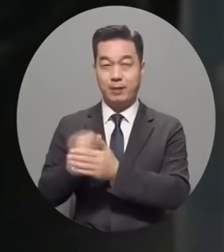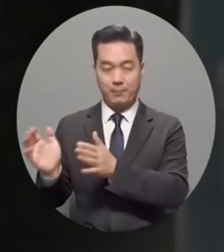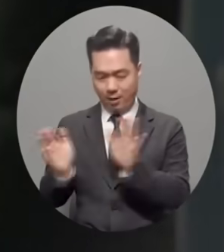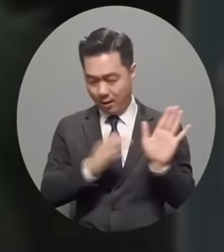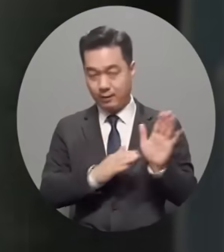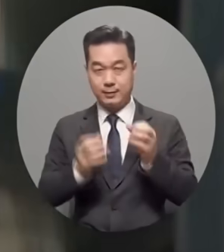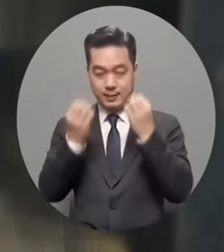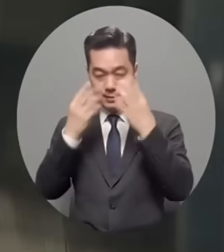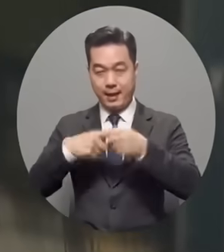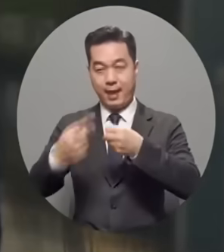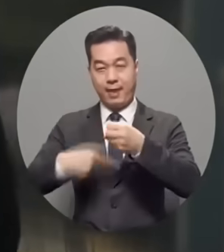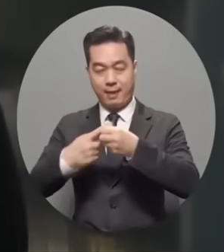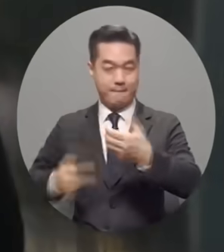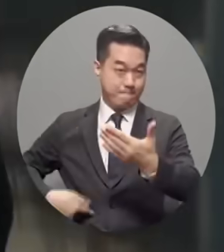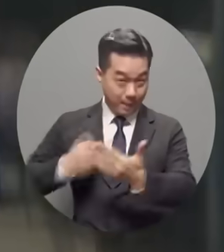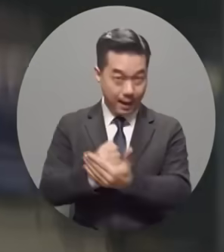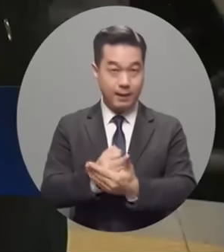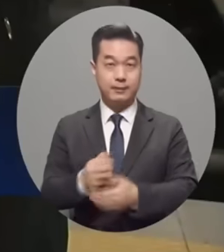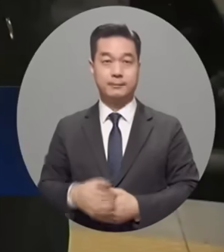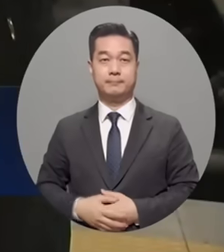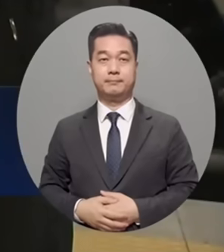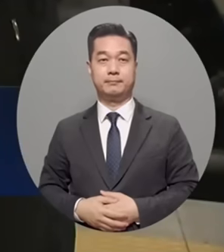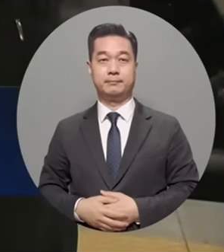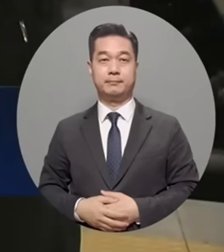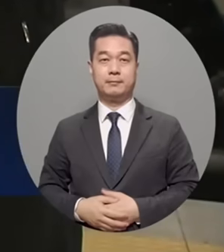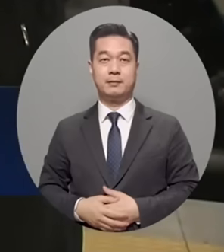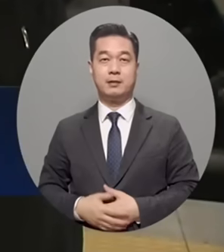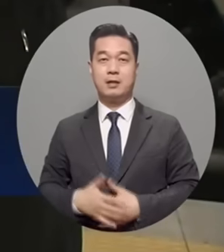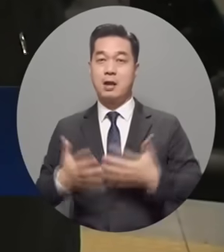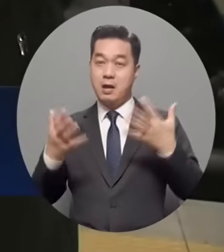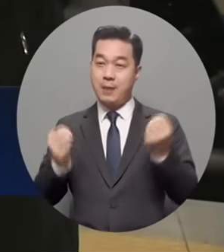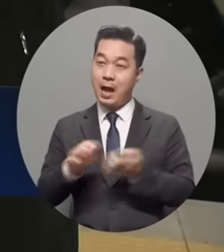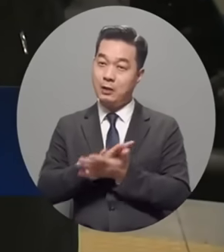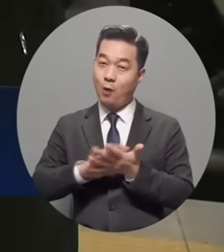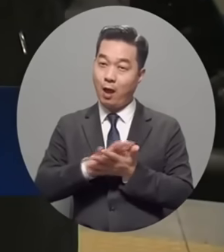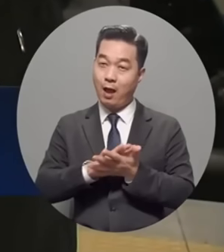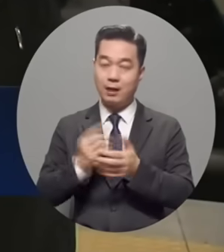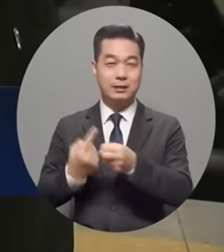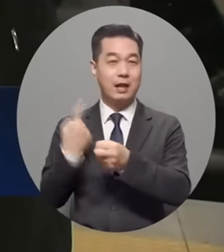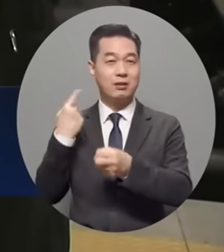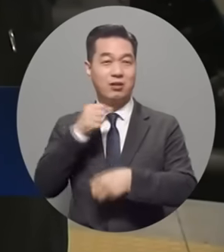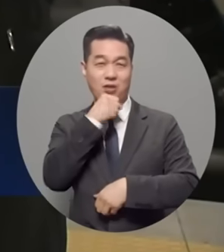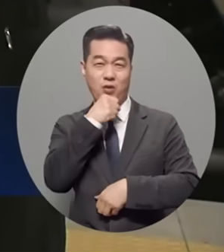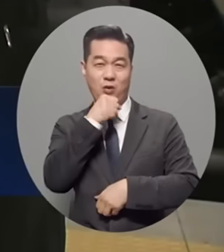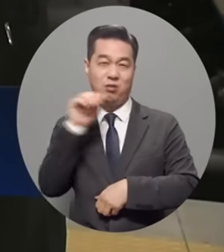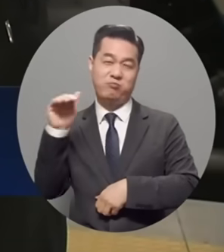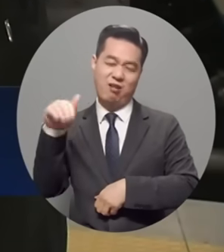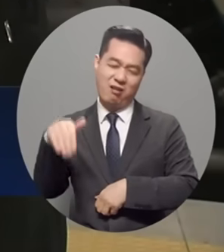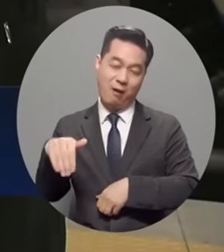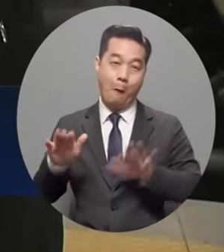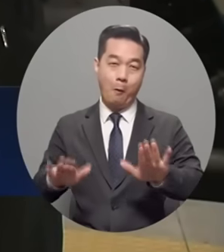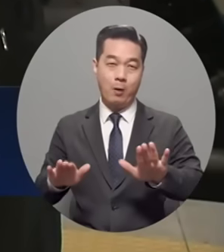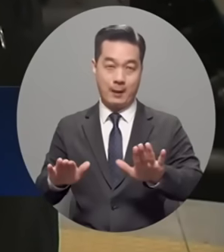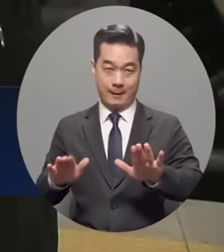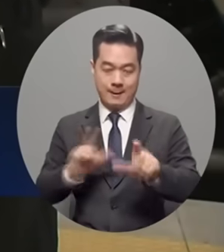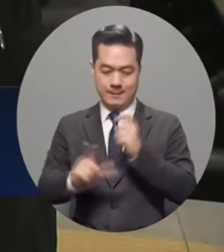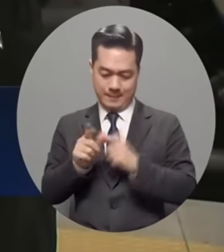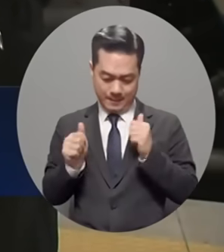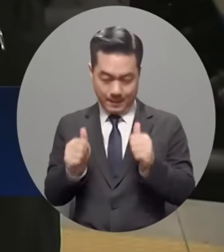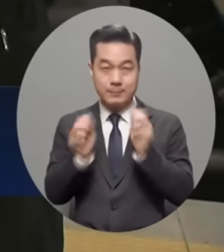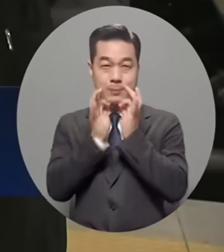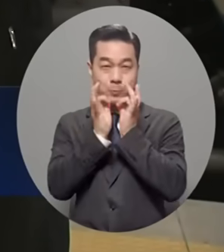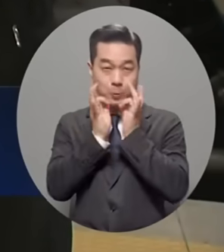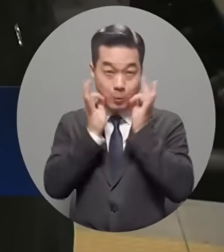각오를 다져봅니다. 너무 많이 놀아서 작년에 좋은 성적 받지 못한 걸 올해는 더 열심히